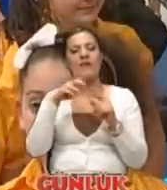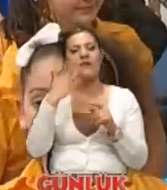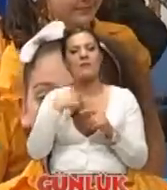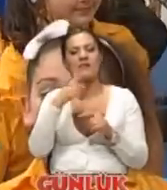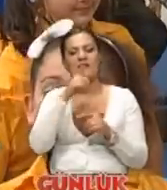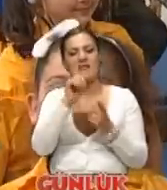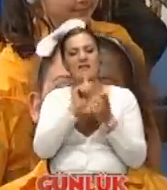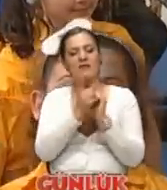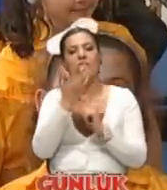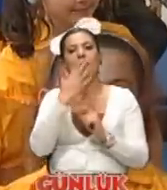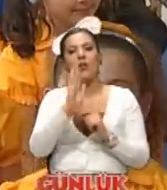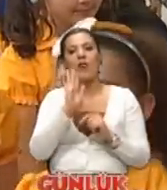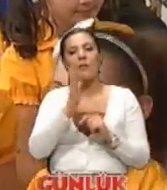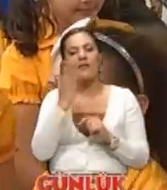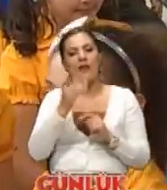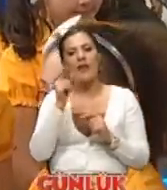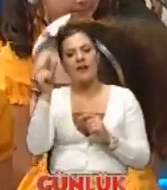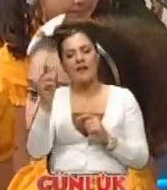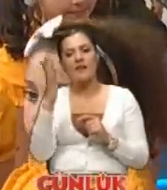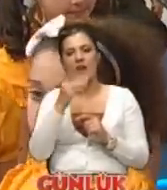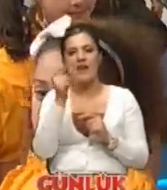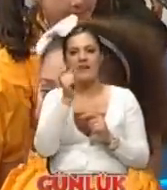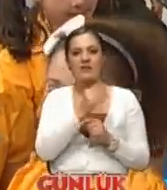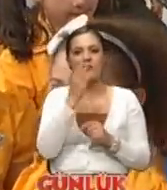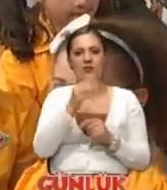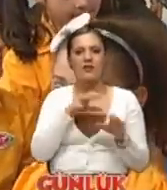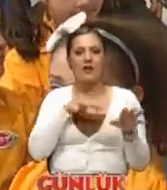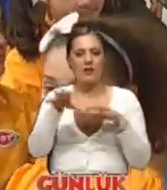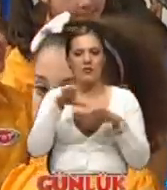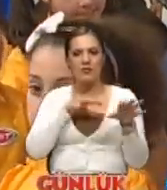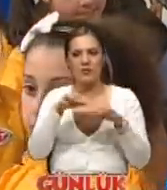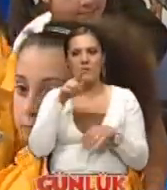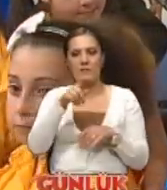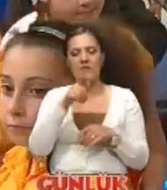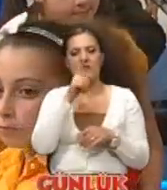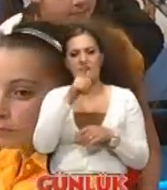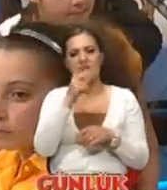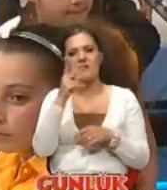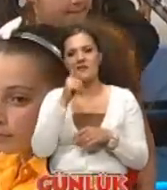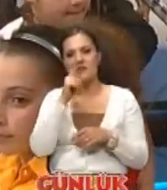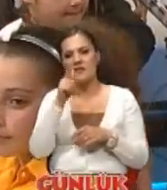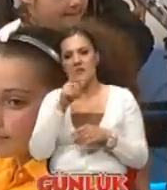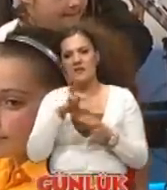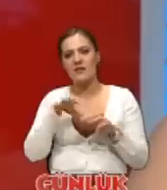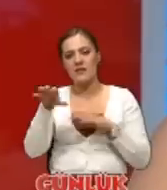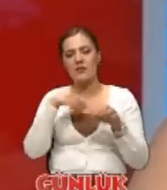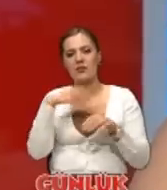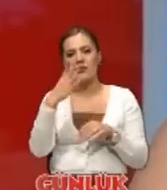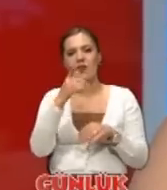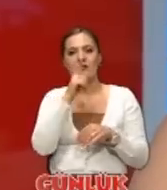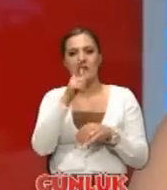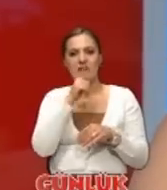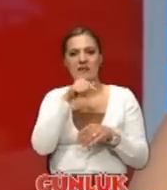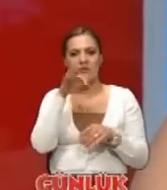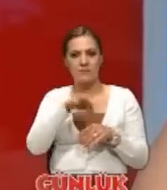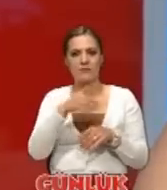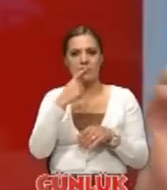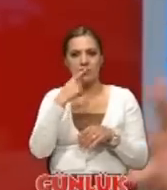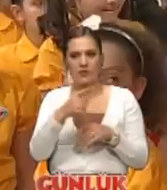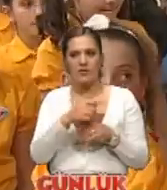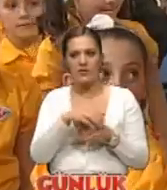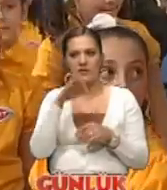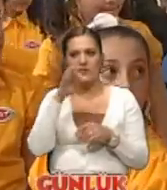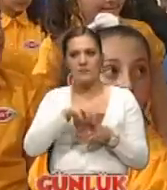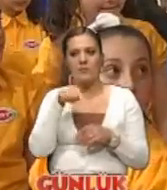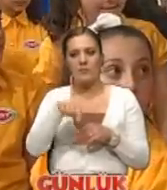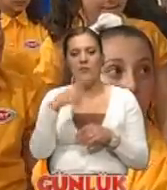Cinsiyetlere göre sesler yok ama daha kalın ve daha ince olarak ayırıyoruz ses gruplarına. İşte birinci ses, ikinci ses tabii ayırıyorsunuz ki, değil mi? Koromuz bizim dört sesli şu anda söylüyor.